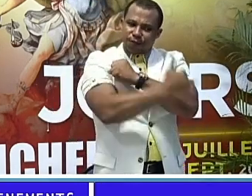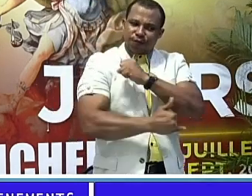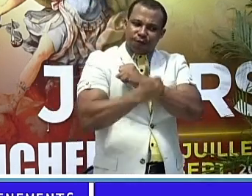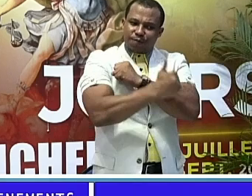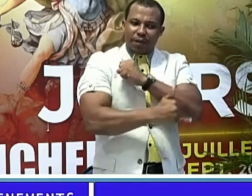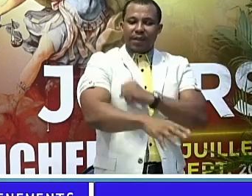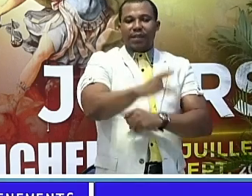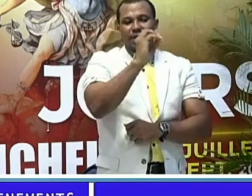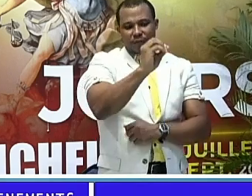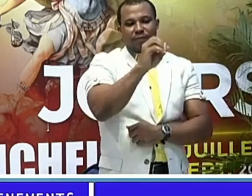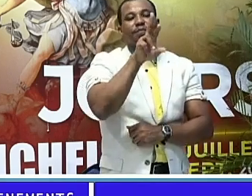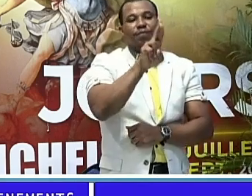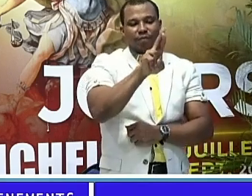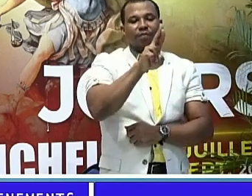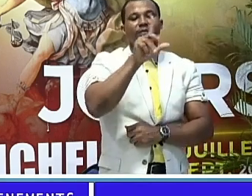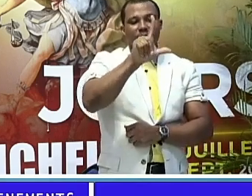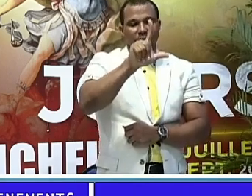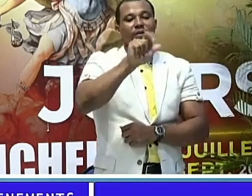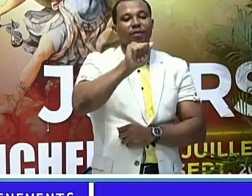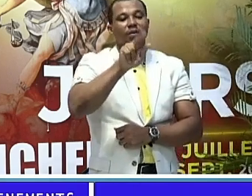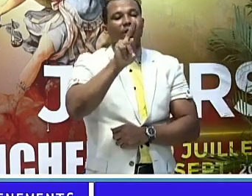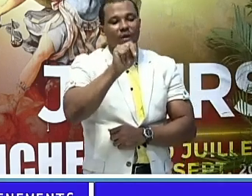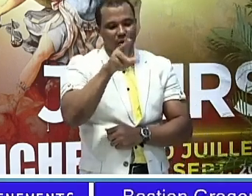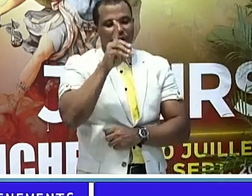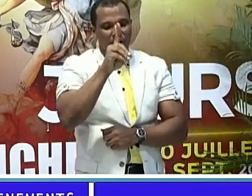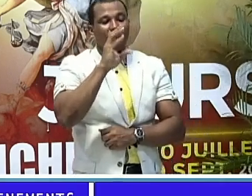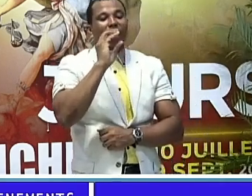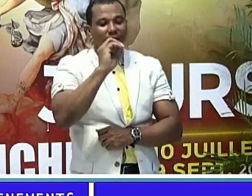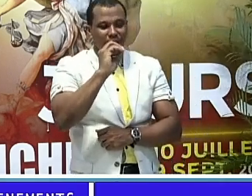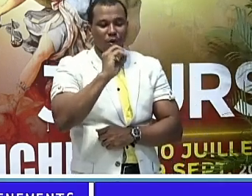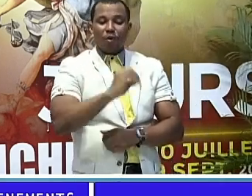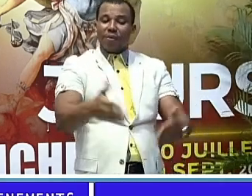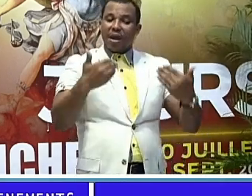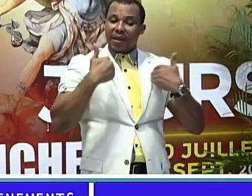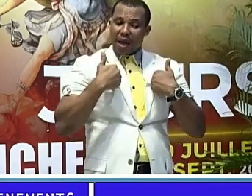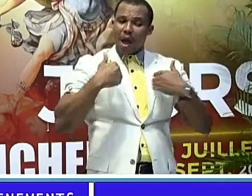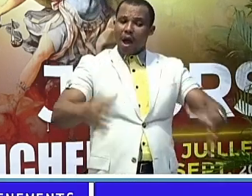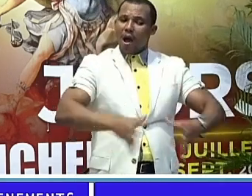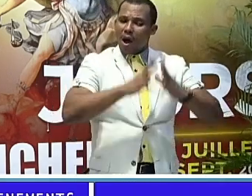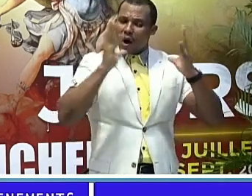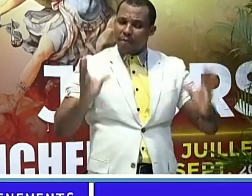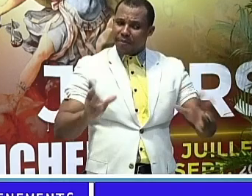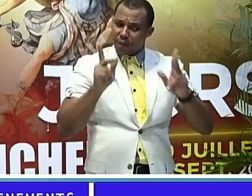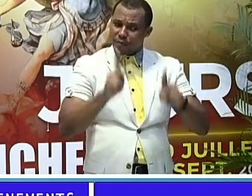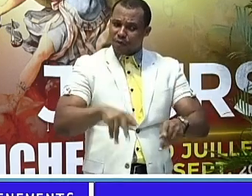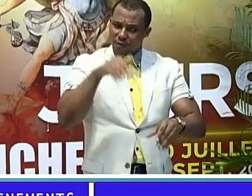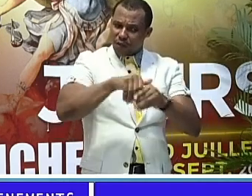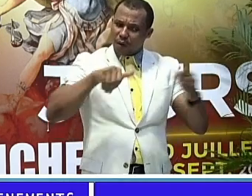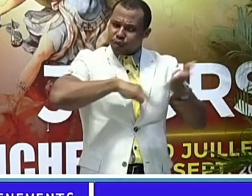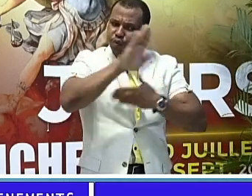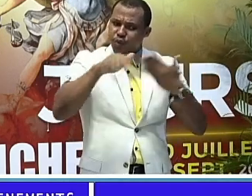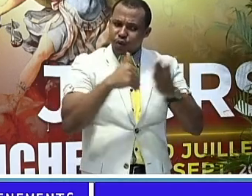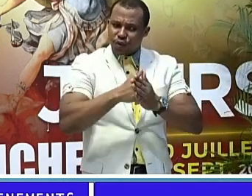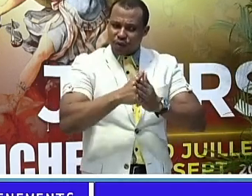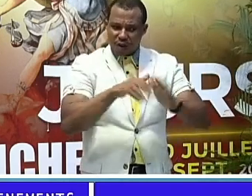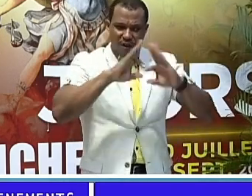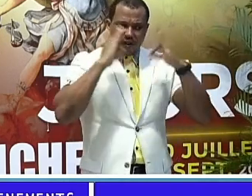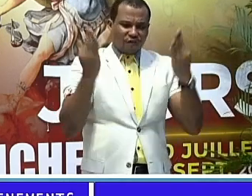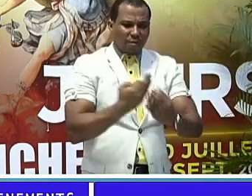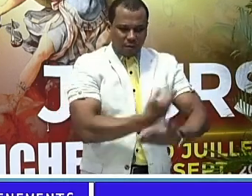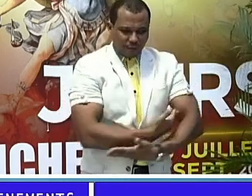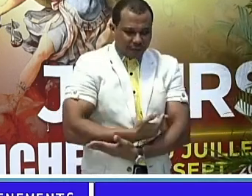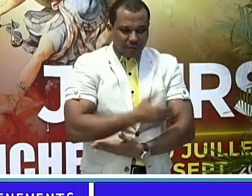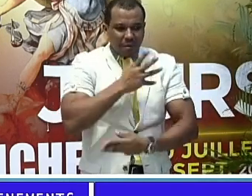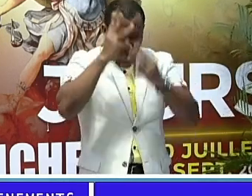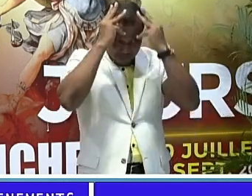gagner des délégués de toute femme petite Marie à travers le monde qui a venu participer là-dedans. Par